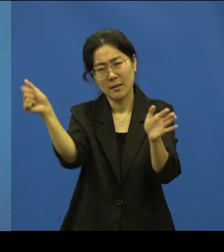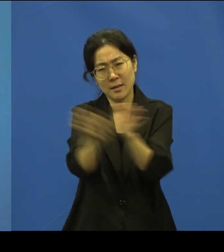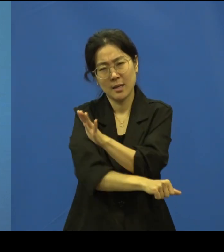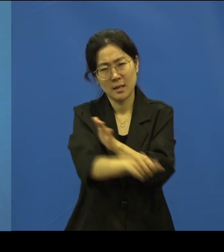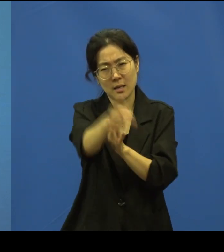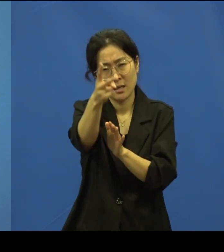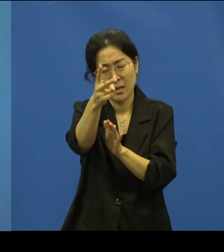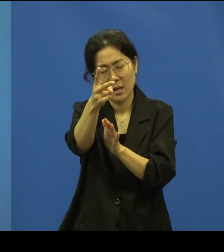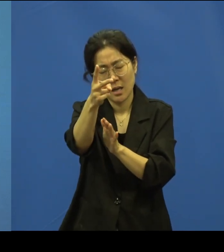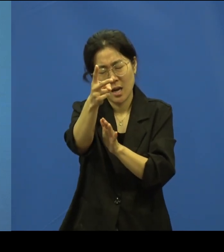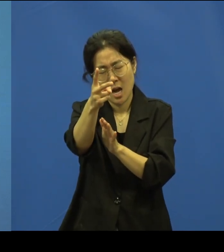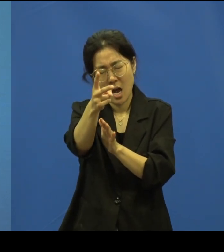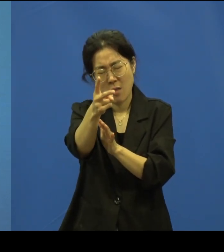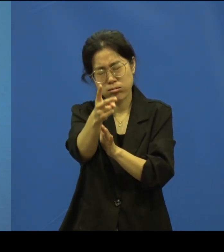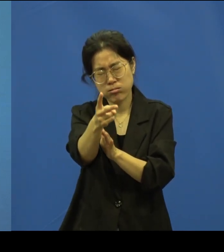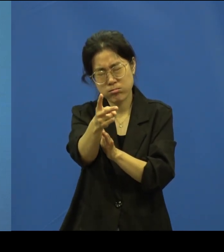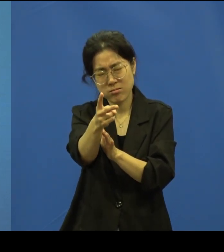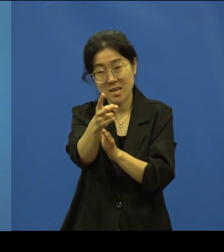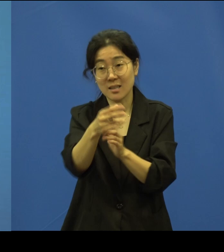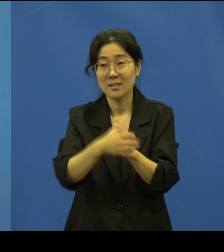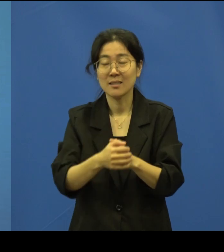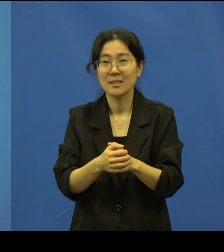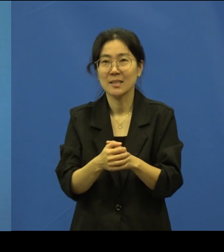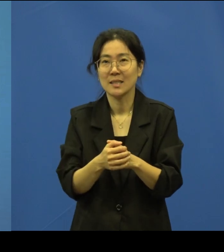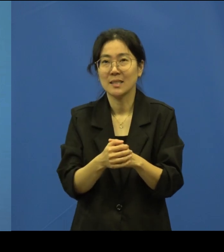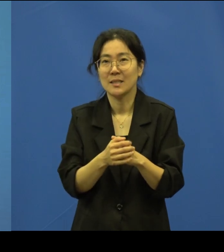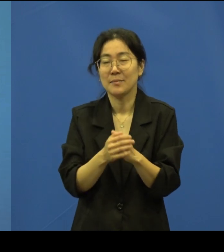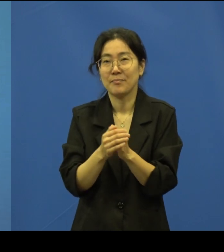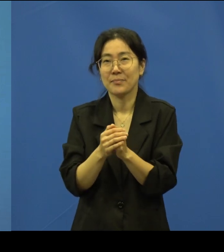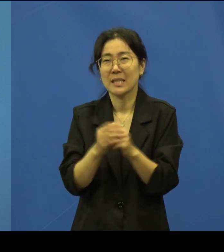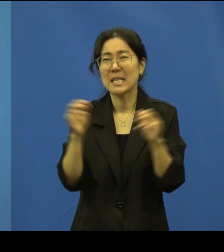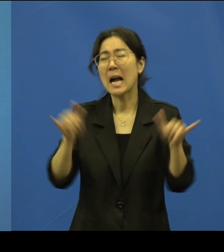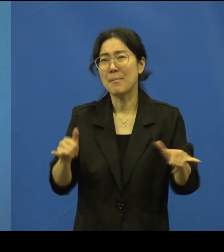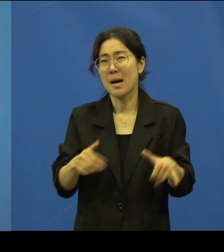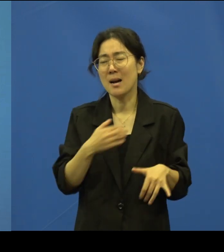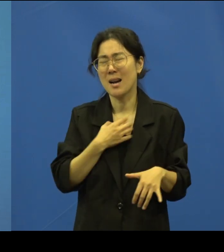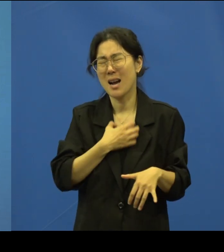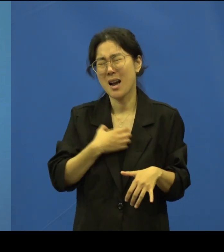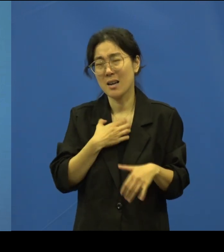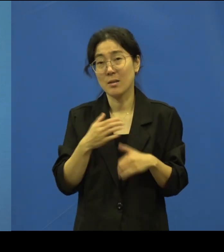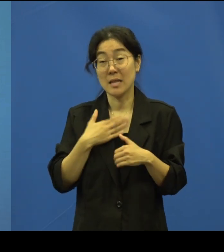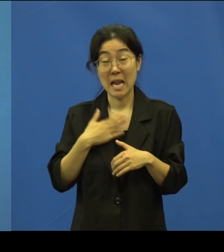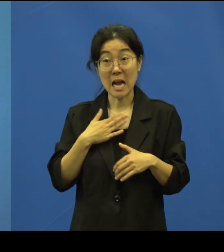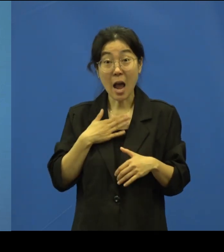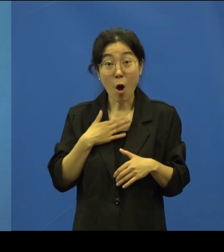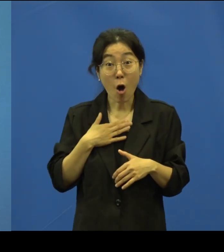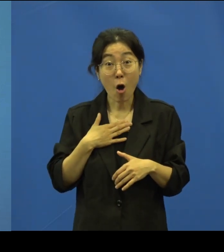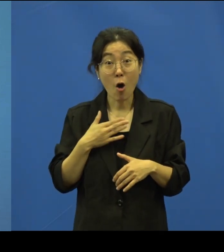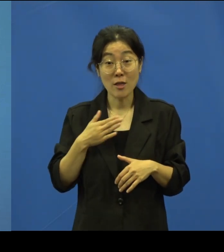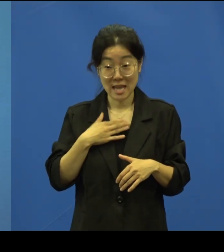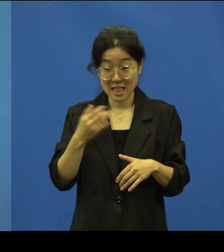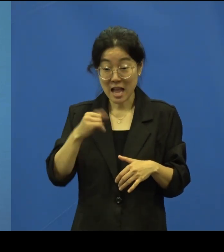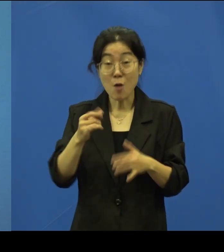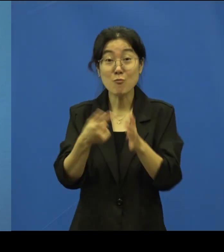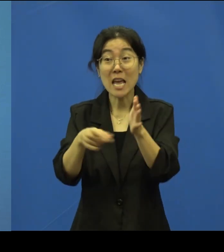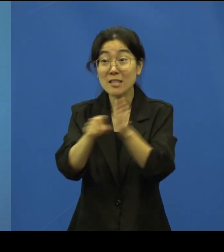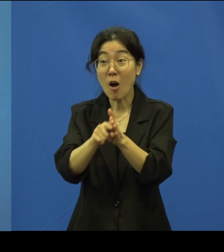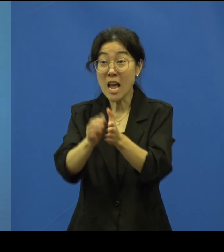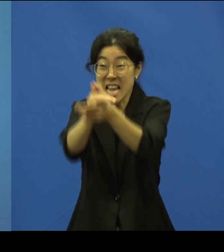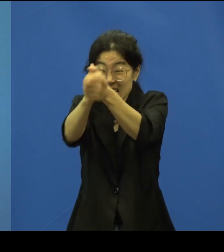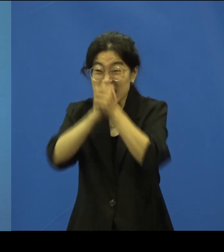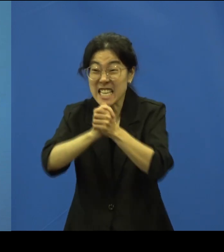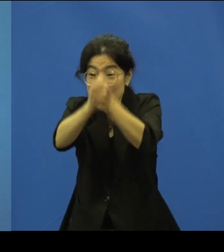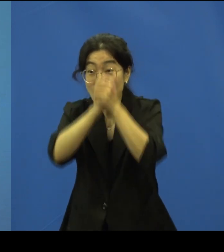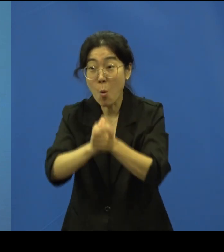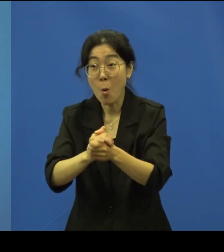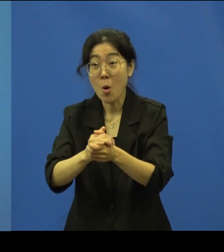얼마나 열심히 기도했는지 모릅니다. 걔가 시험 보러 갔을 때 하루 종일 기도했고, 기도하는데 얼마나 성령이 충만한지요.